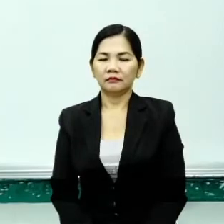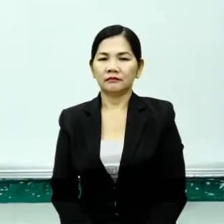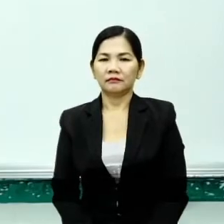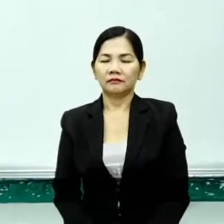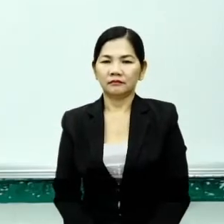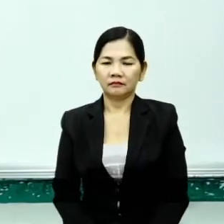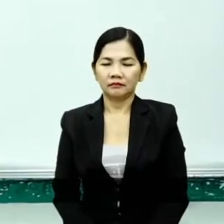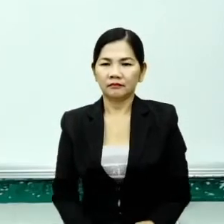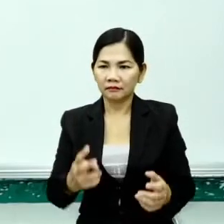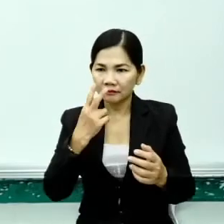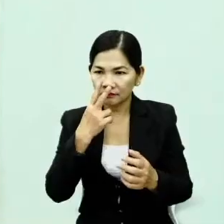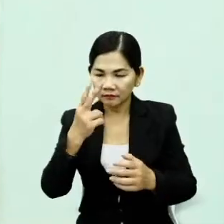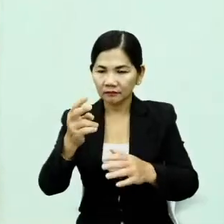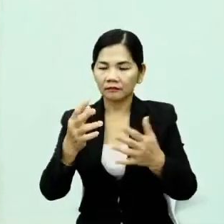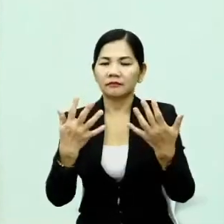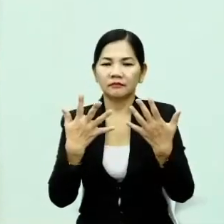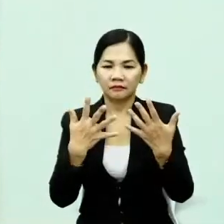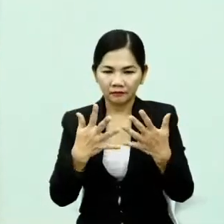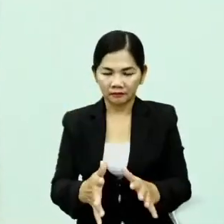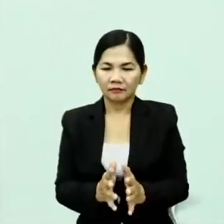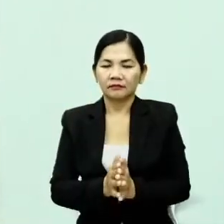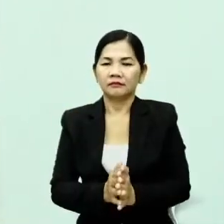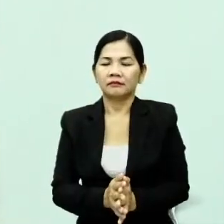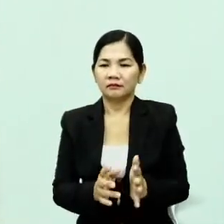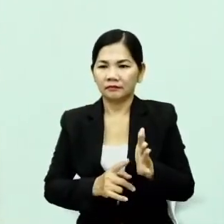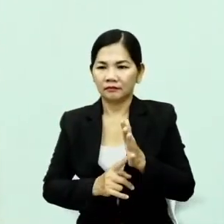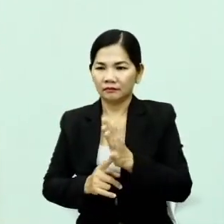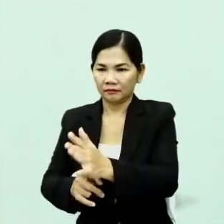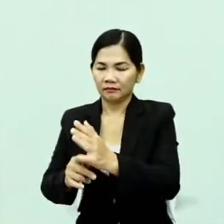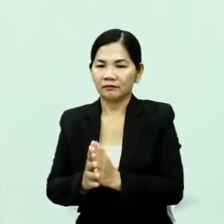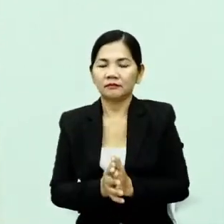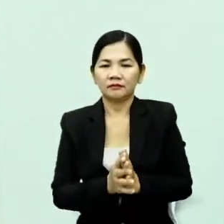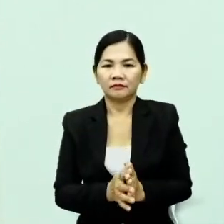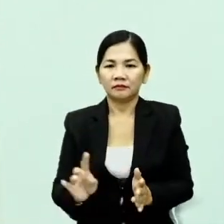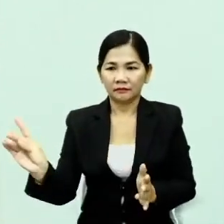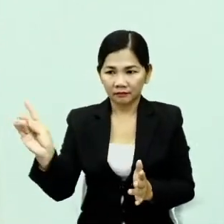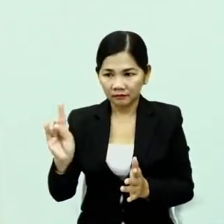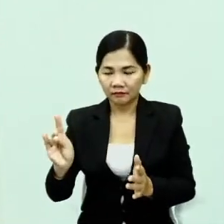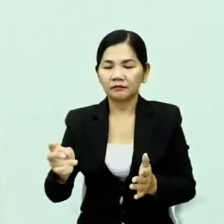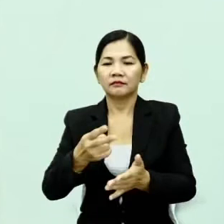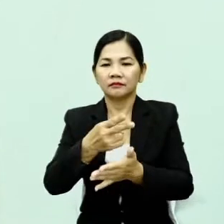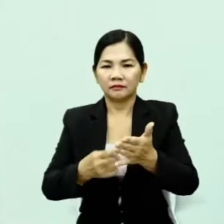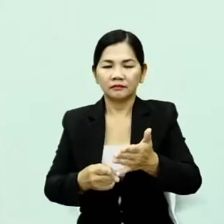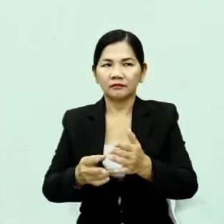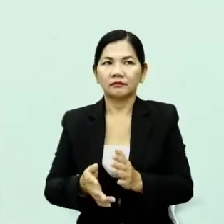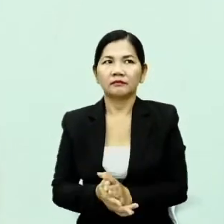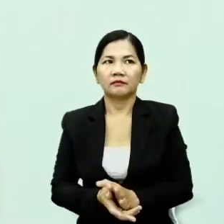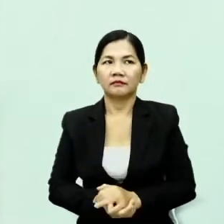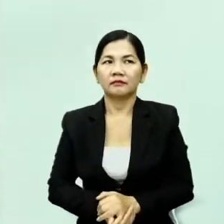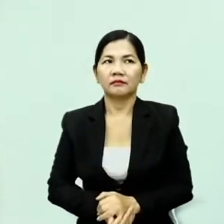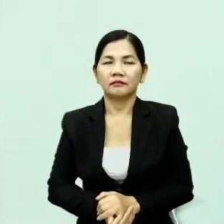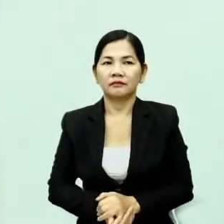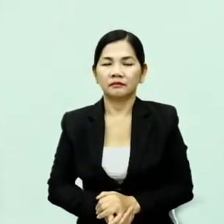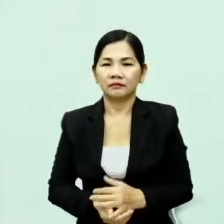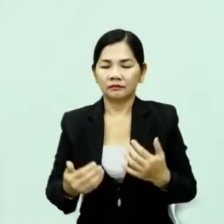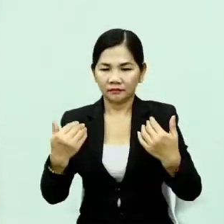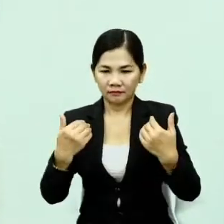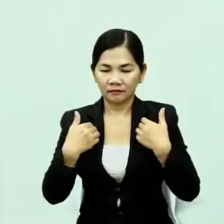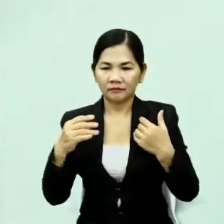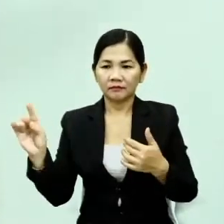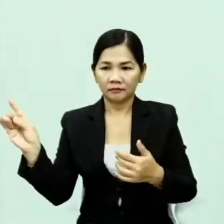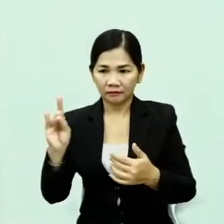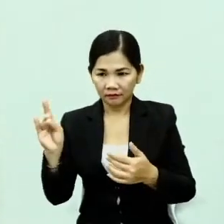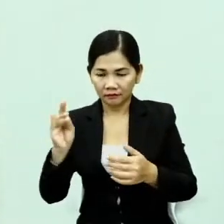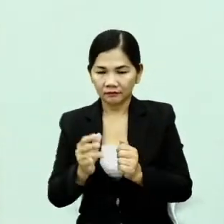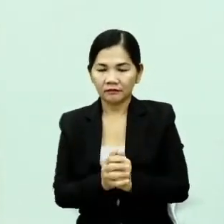chà chẳng con mơ mơ rụp ní cha rụp đây này cô chẳng ôi bằng hai con ta chưa rụp sạch vậy ta con chà cứ chia rút